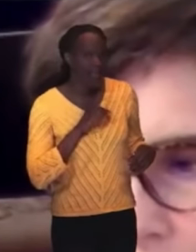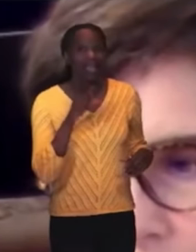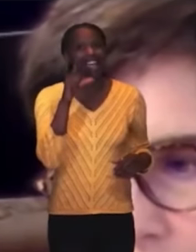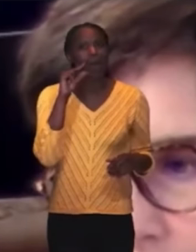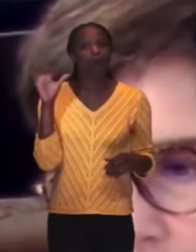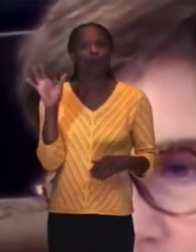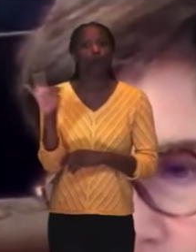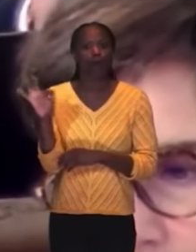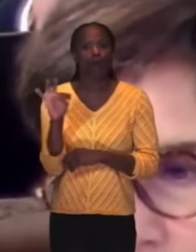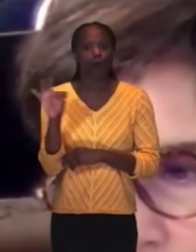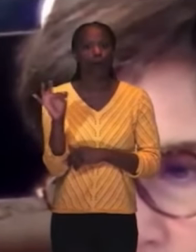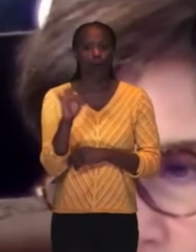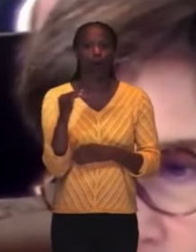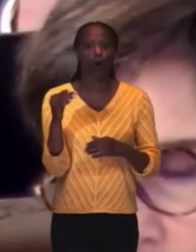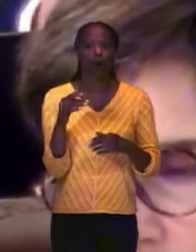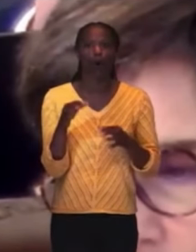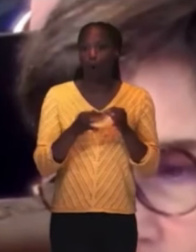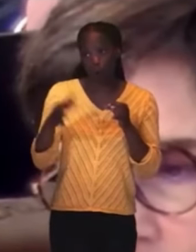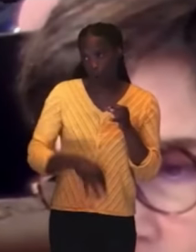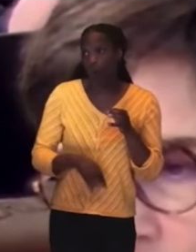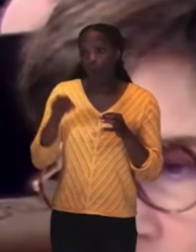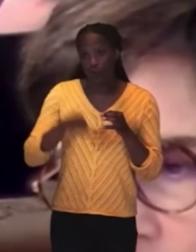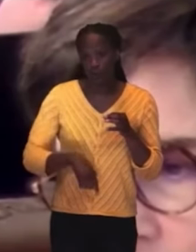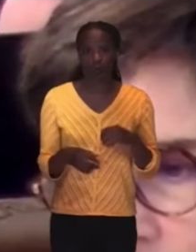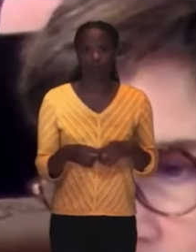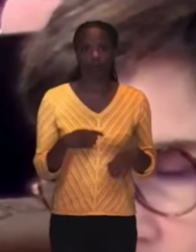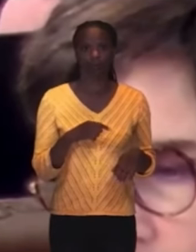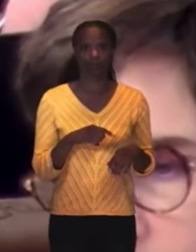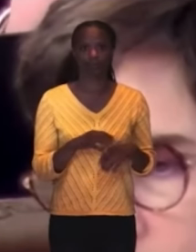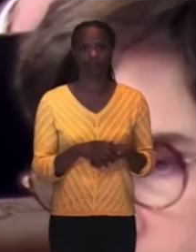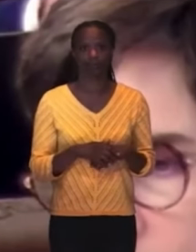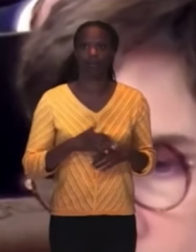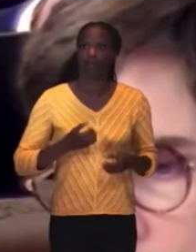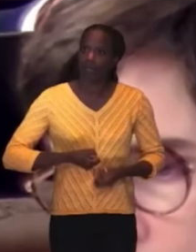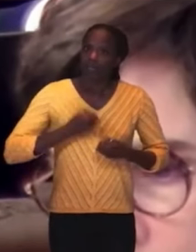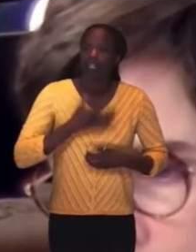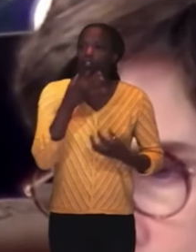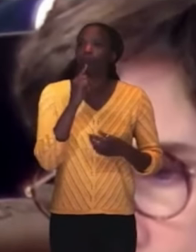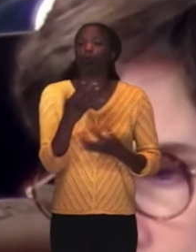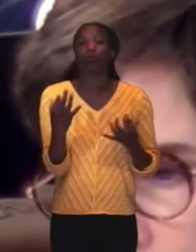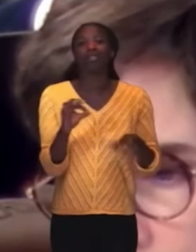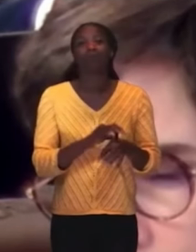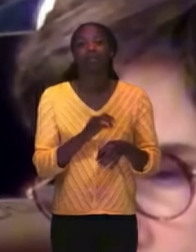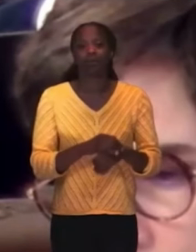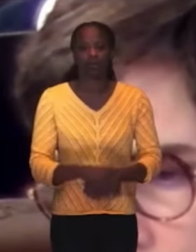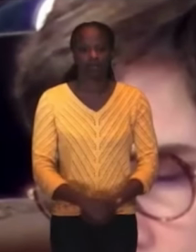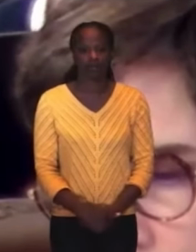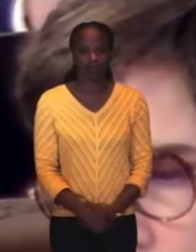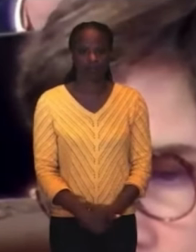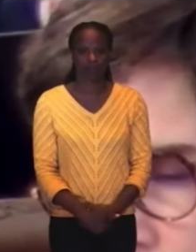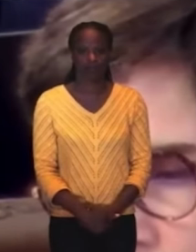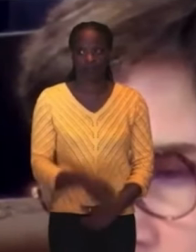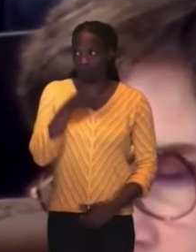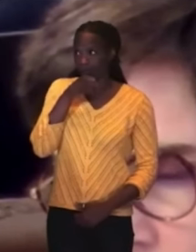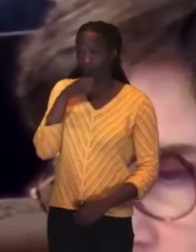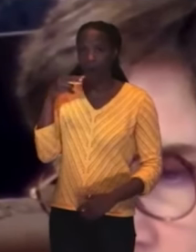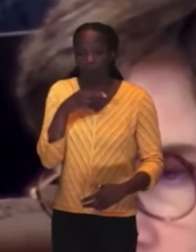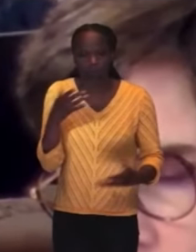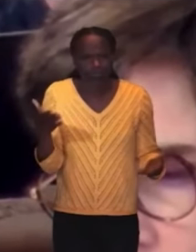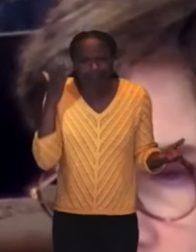avez largement dépassé votre temps de parole. Nous sommes à près de 10 minutes d'intervention. Ça, mais si vraiment